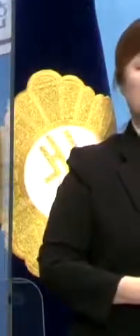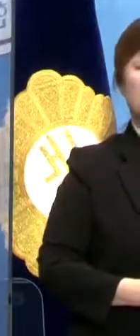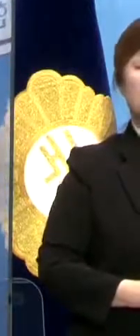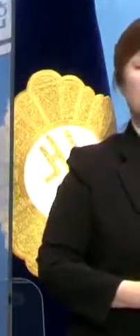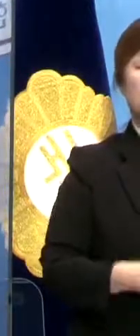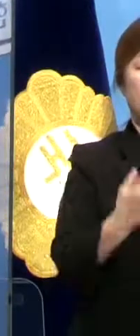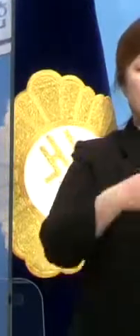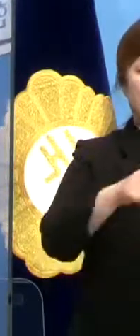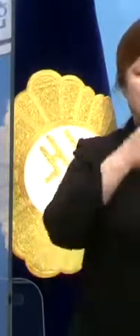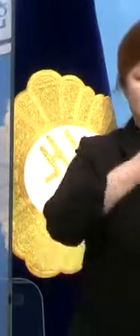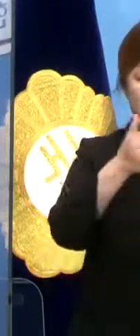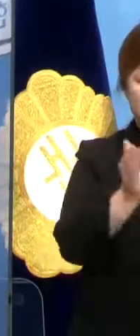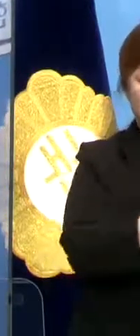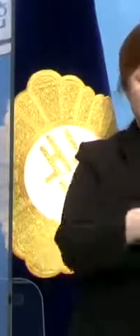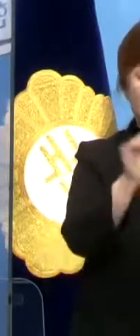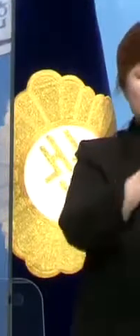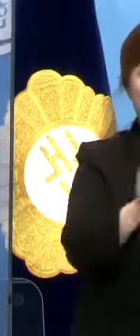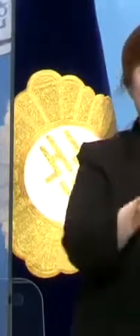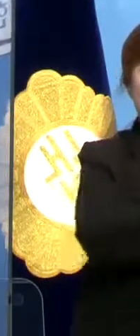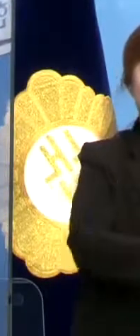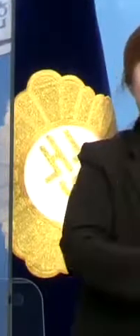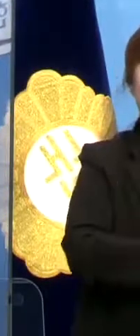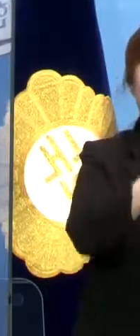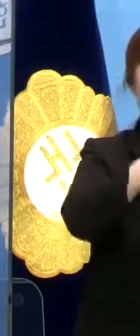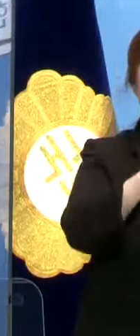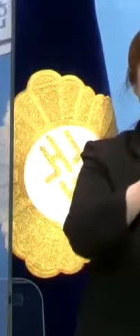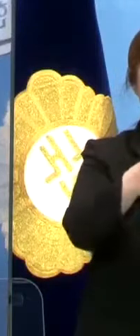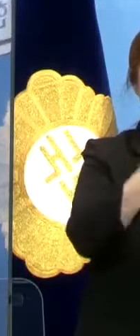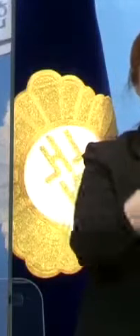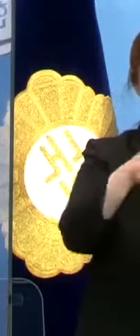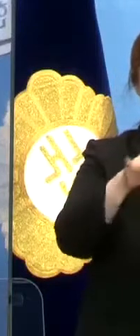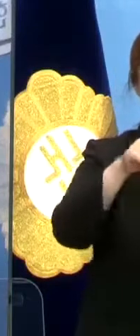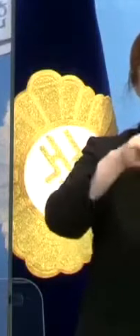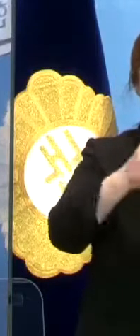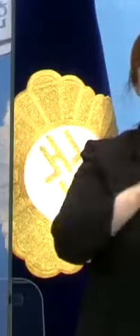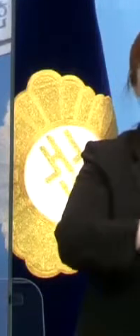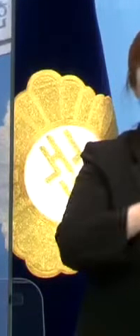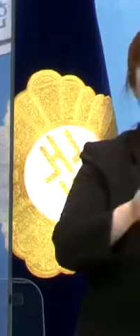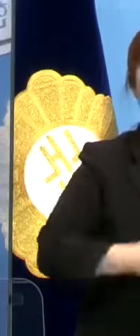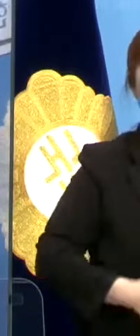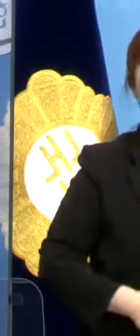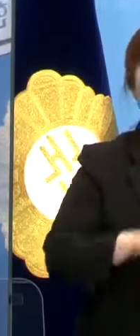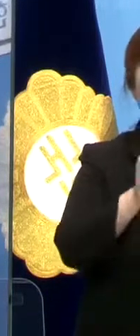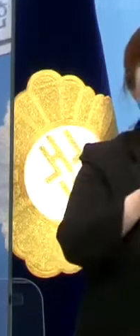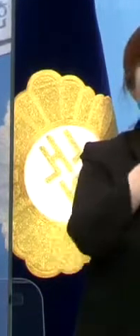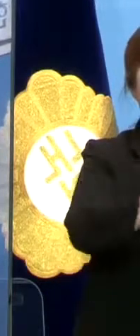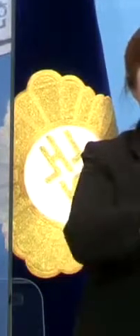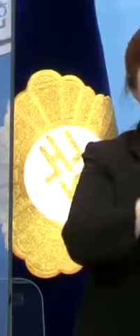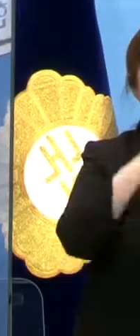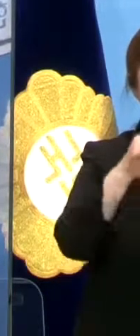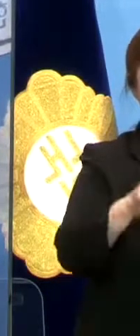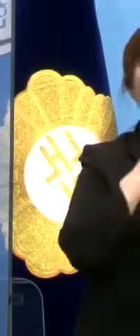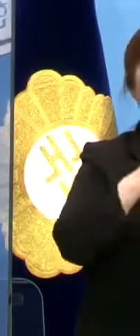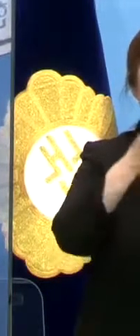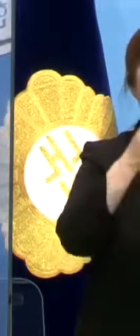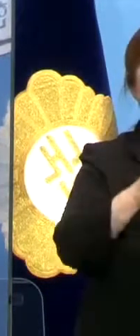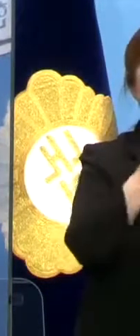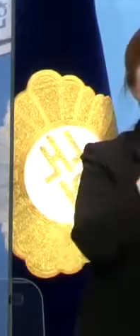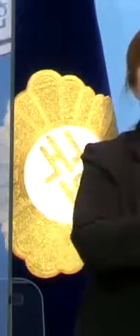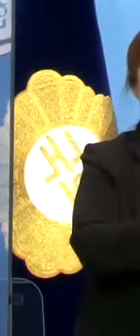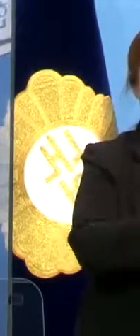예 더불어 민주당 을 주로 위원장 진성준 입니다 올 한해에만 벌써 15분에